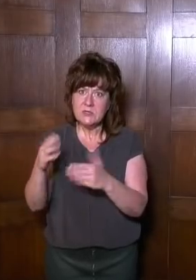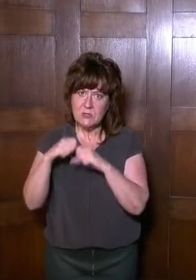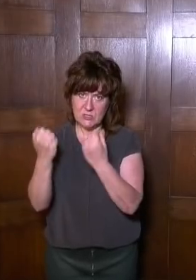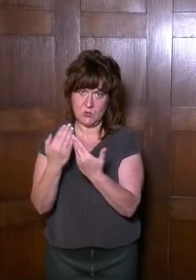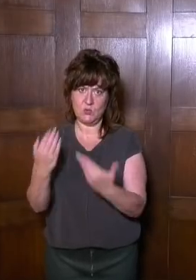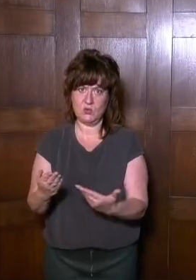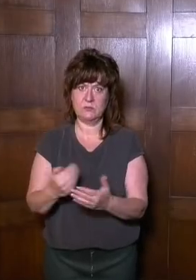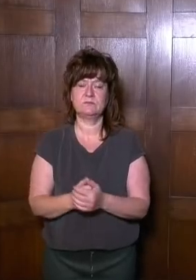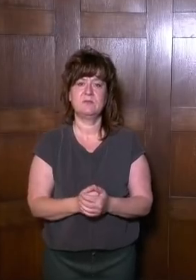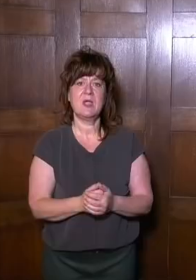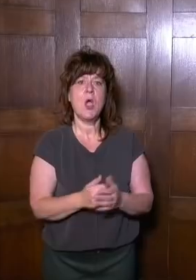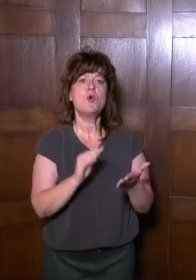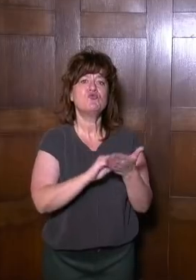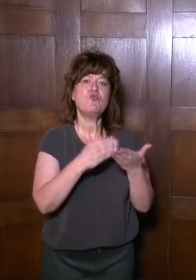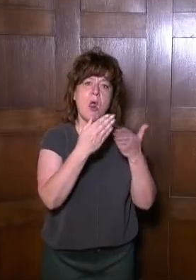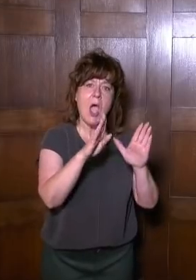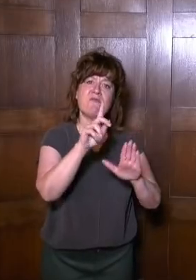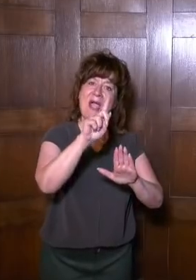Förderung. Zweite